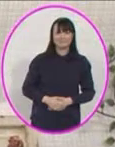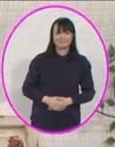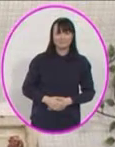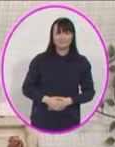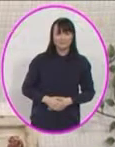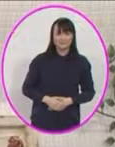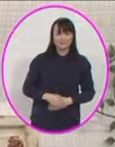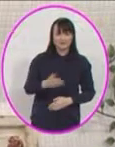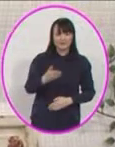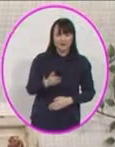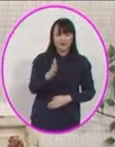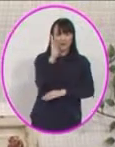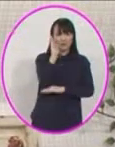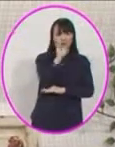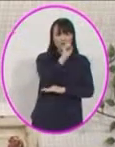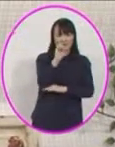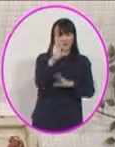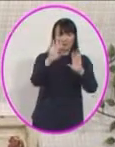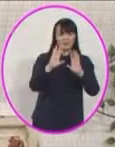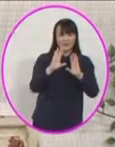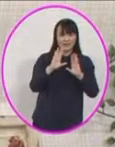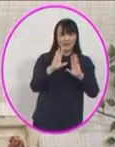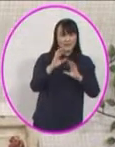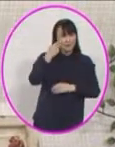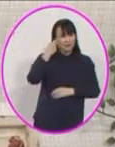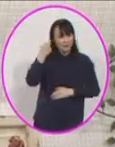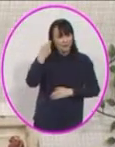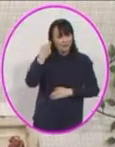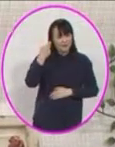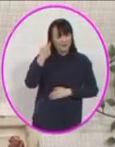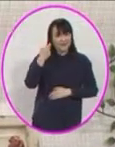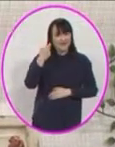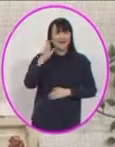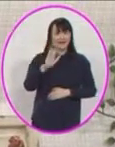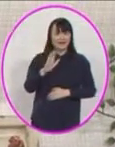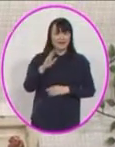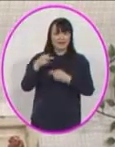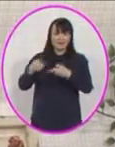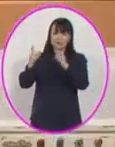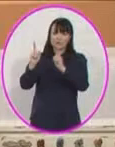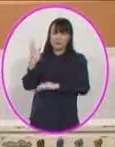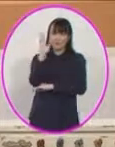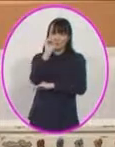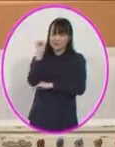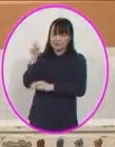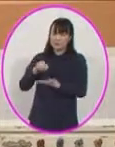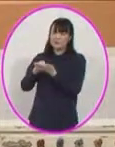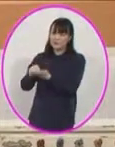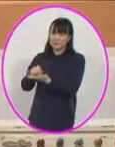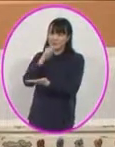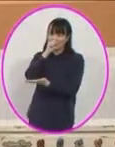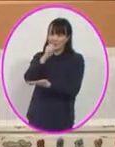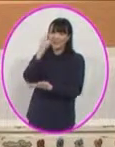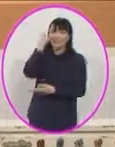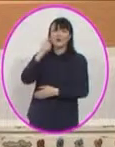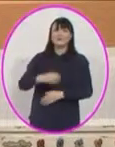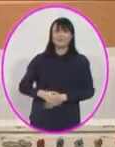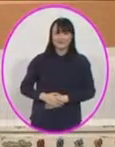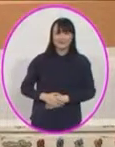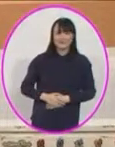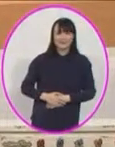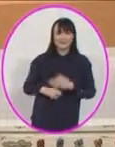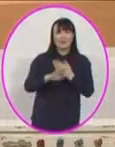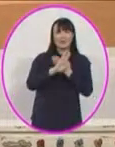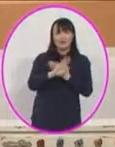興味があったら入門講座に進むという流れでもいいかなと思いますあと at サークルもあり